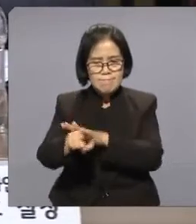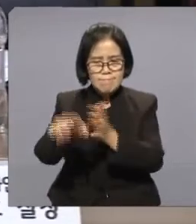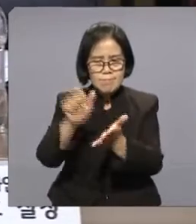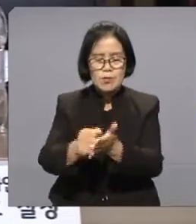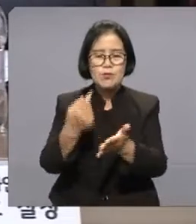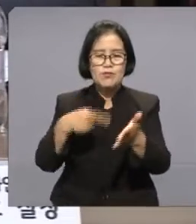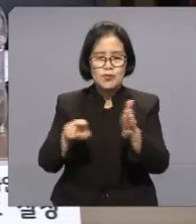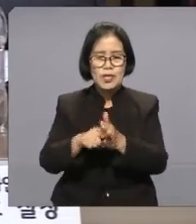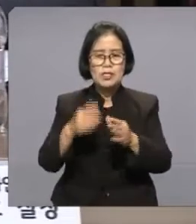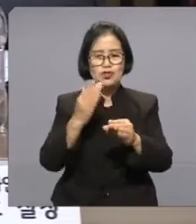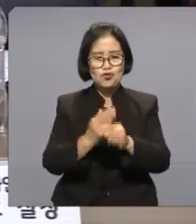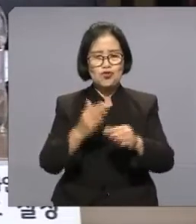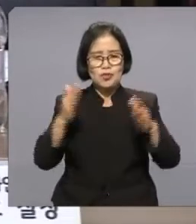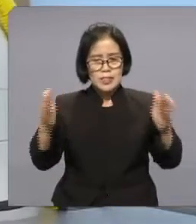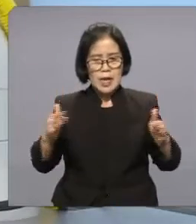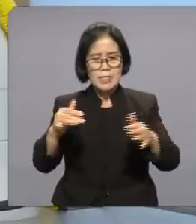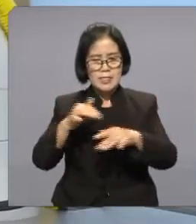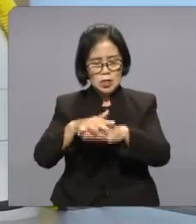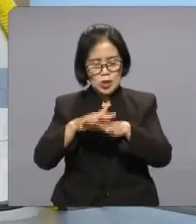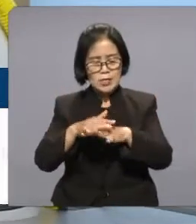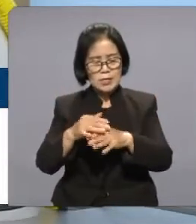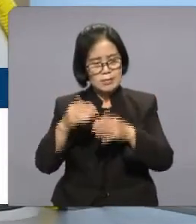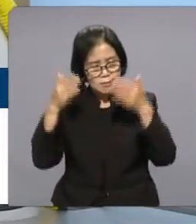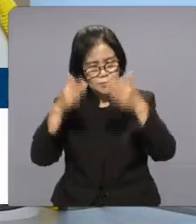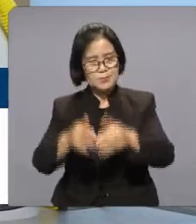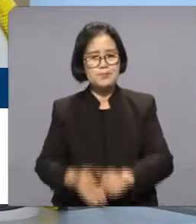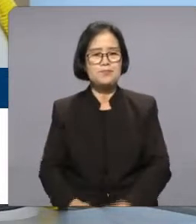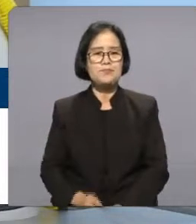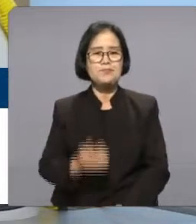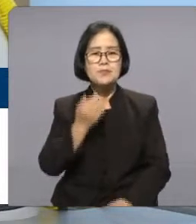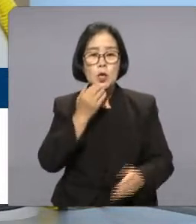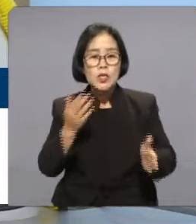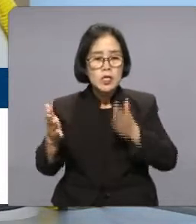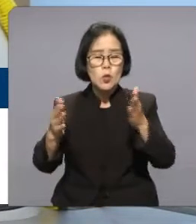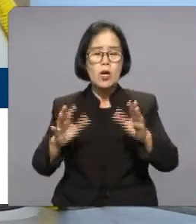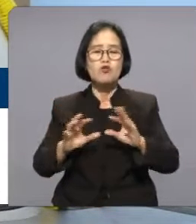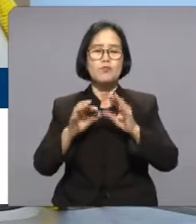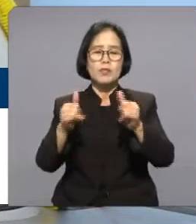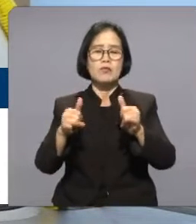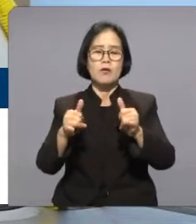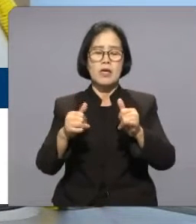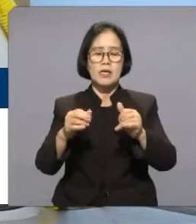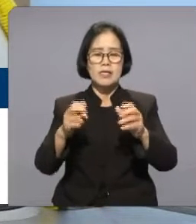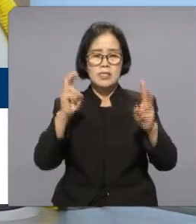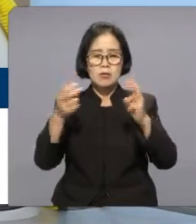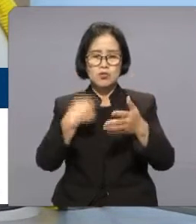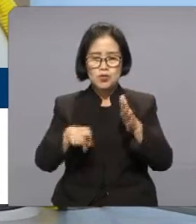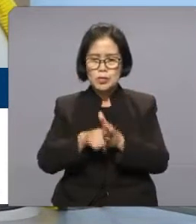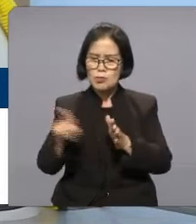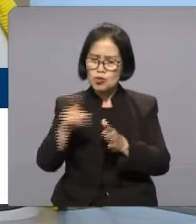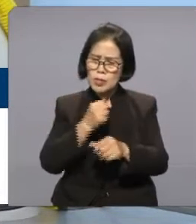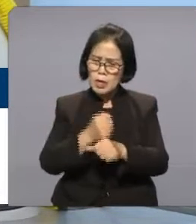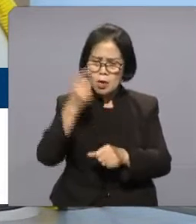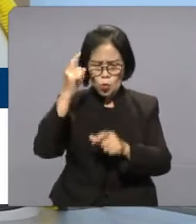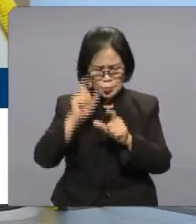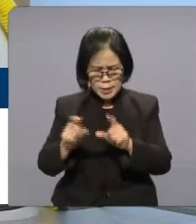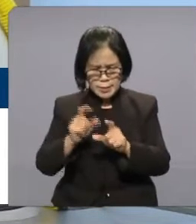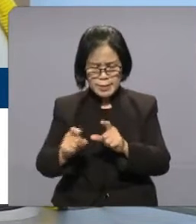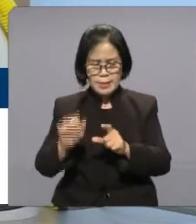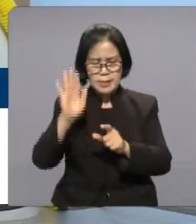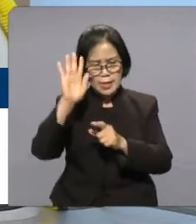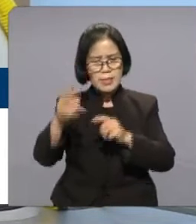전략 수립에 나섰습니다. 경기도가 국민과 기업을 위해서 무엇을 할 것인가를 고민했고요. 장기적인